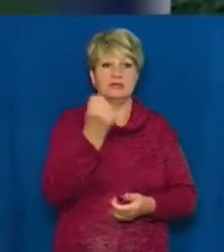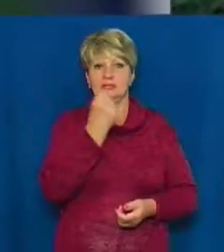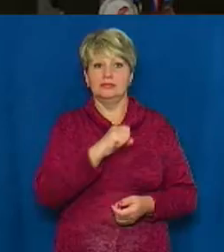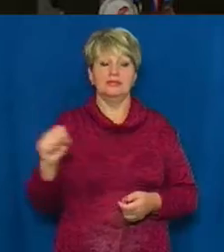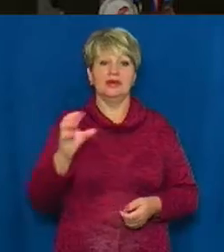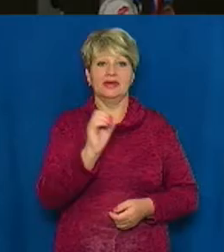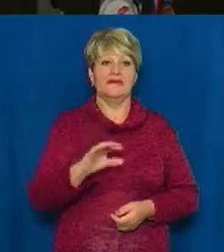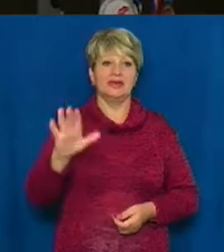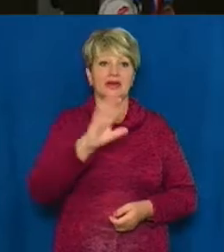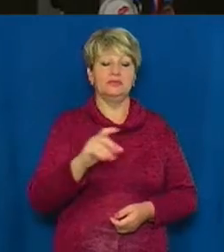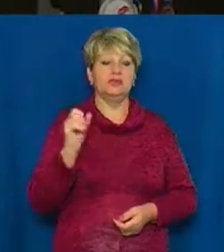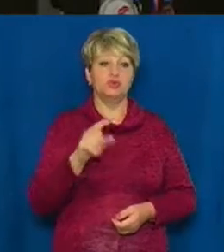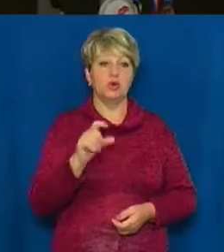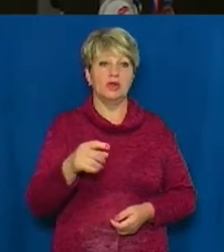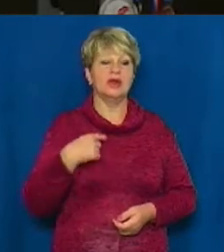ігор.